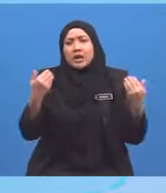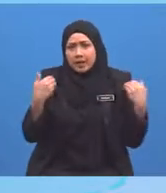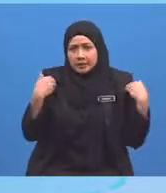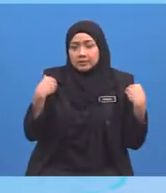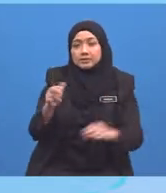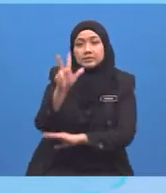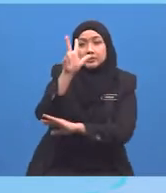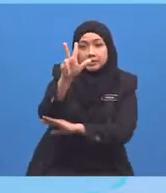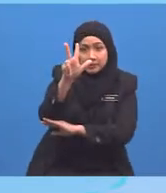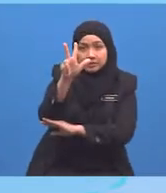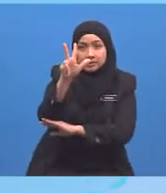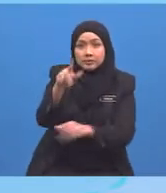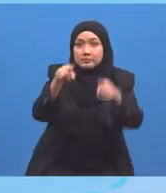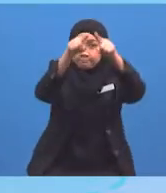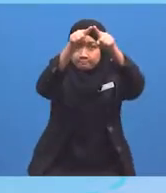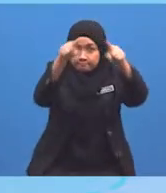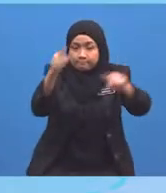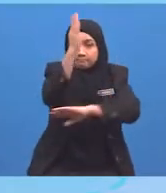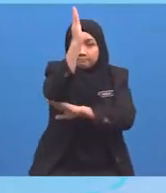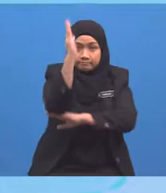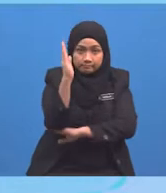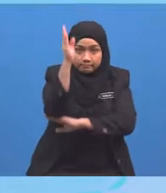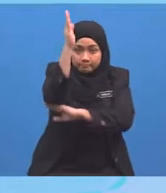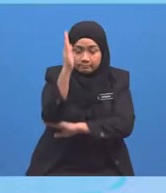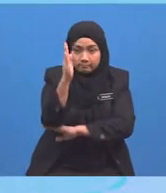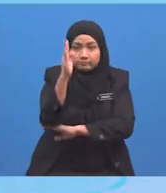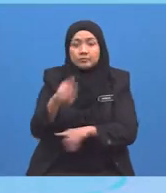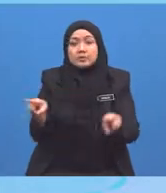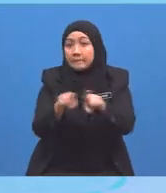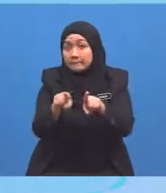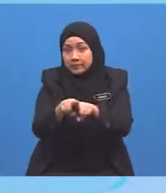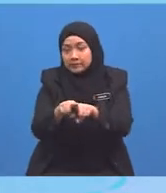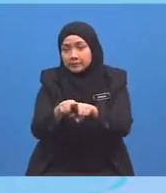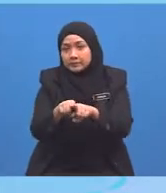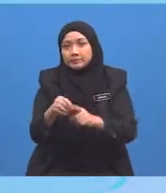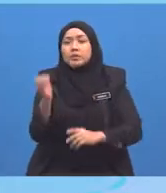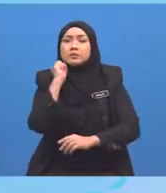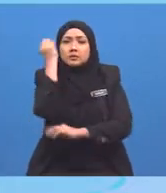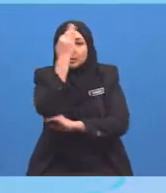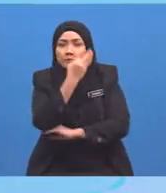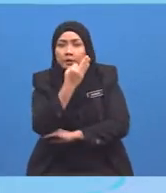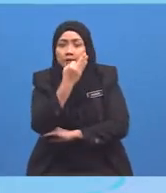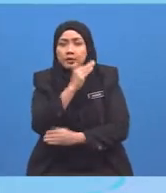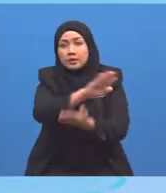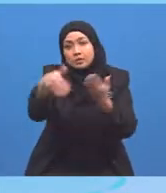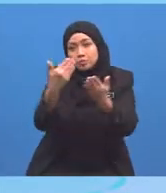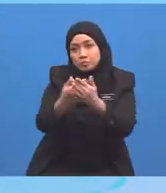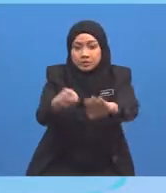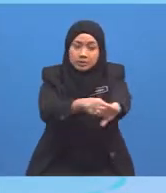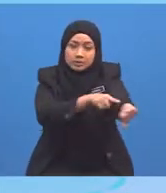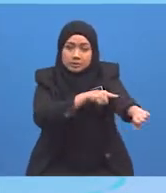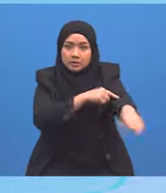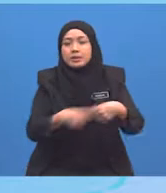Jenis segitiga yang pertama adalah segitiga sama sisi. Segitiga sama